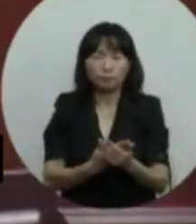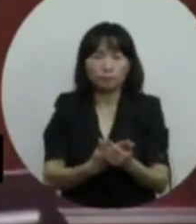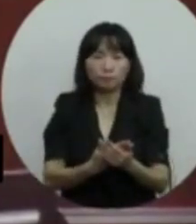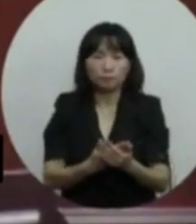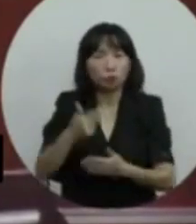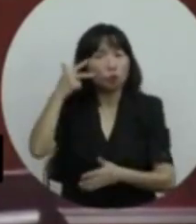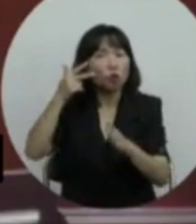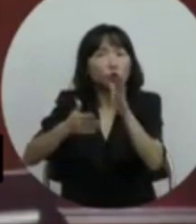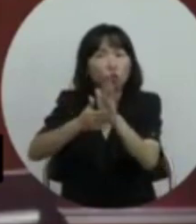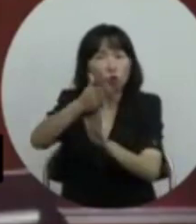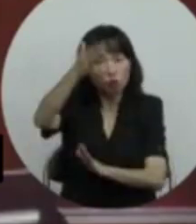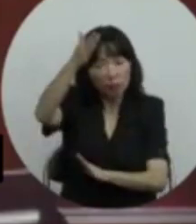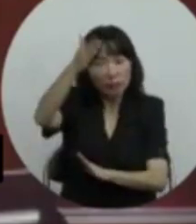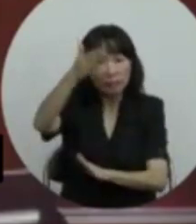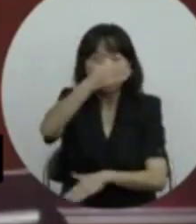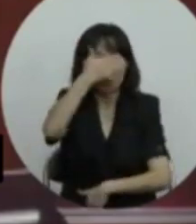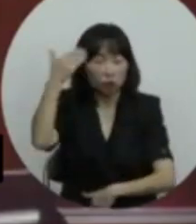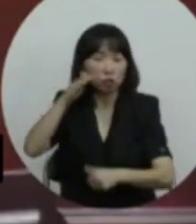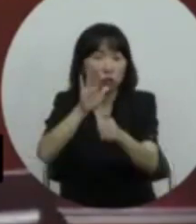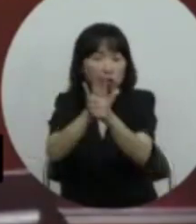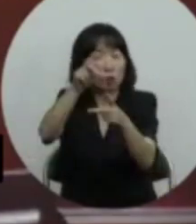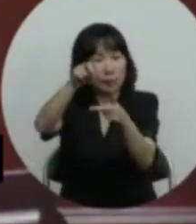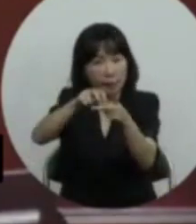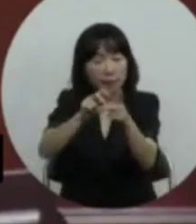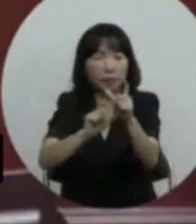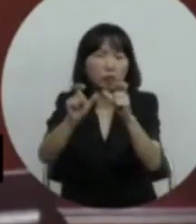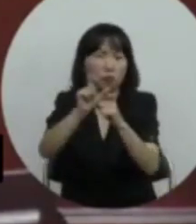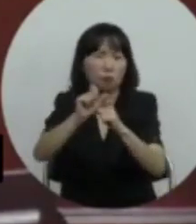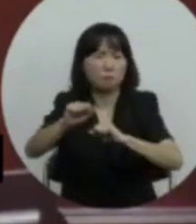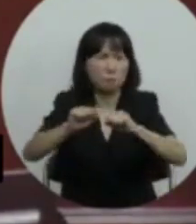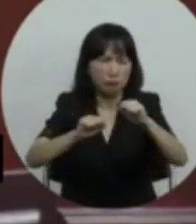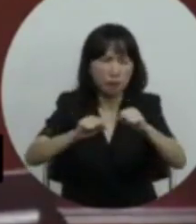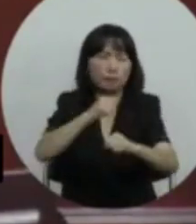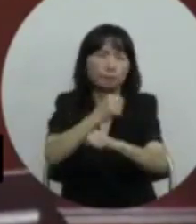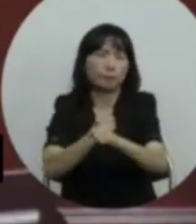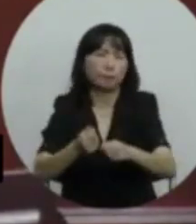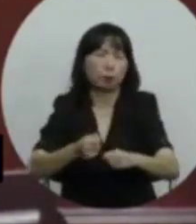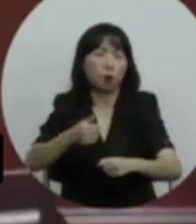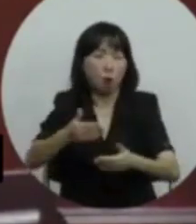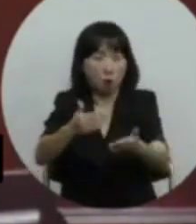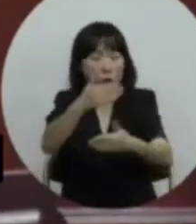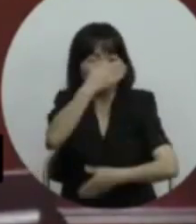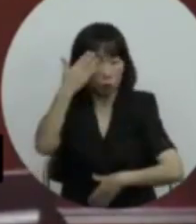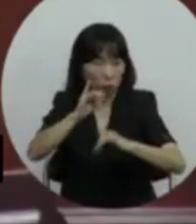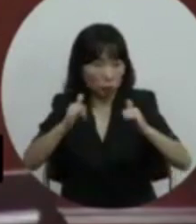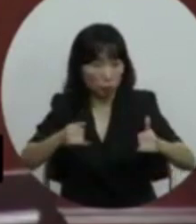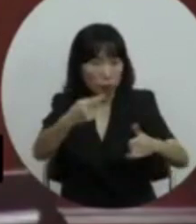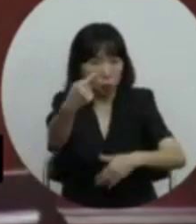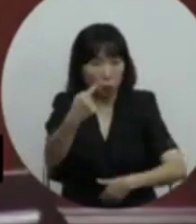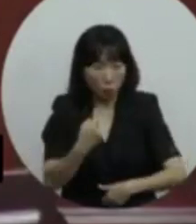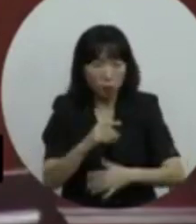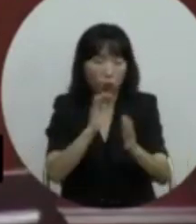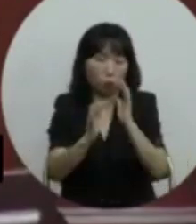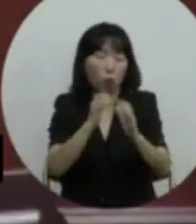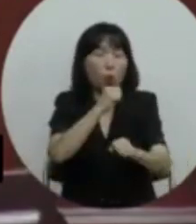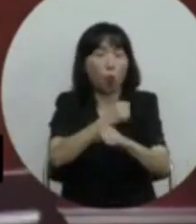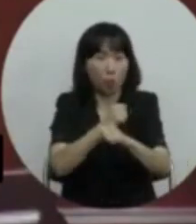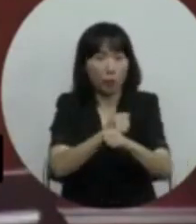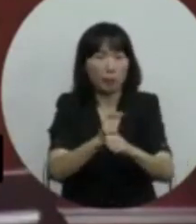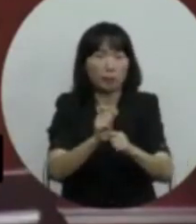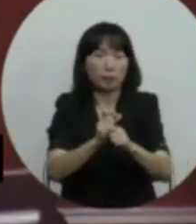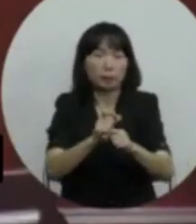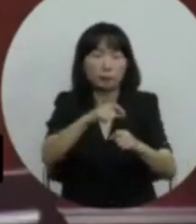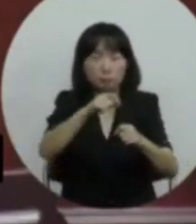우리 여주시의 청년 지원센터를 더욱 활성화하여 청년들이 의견을 제출하고 토론할 수 있는 플랫폼을